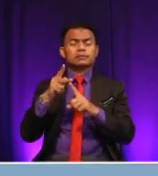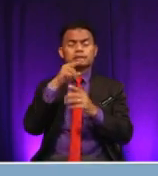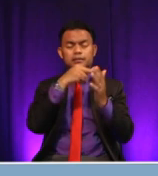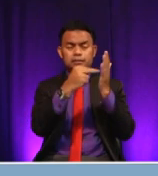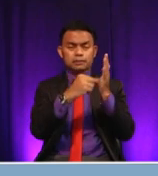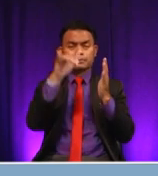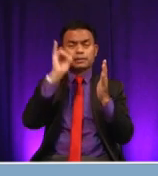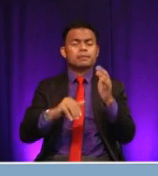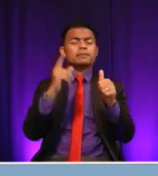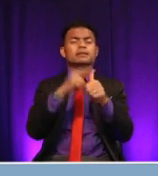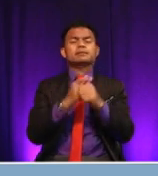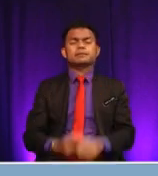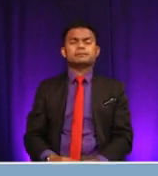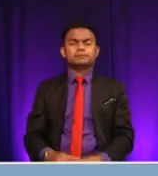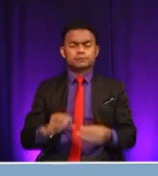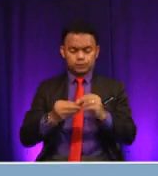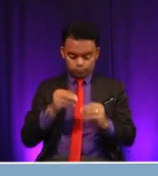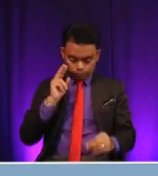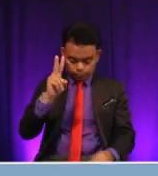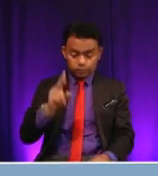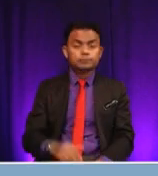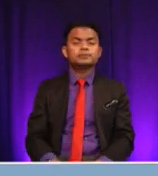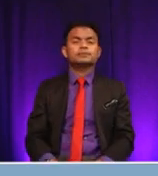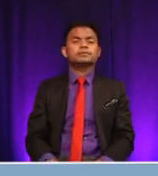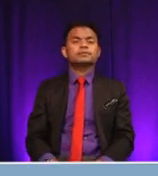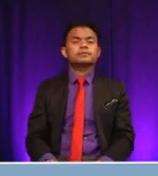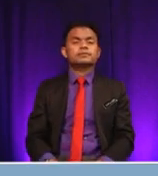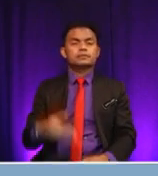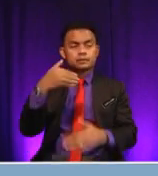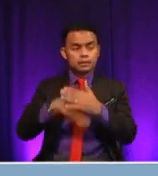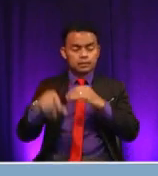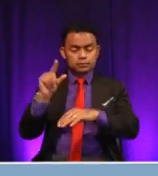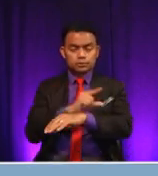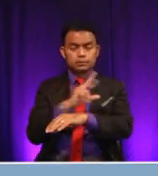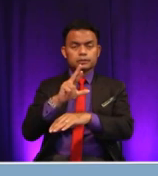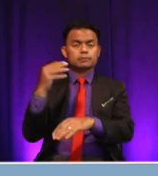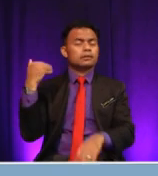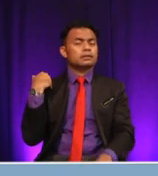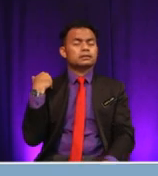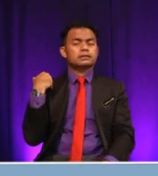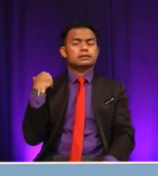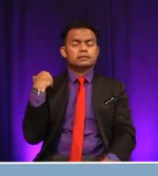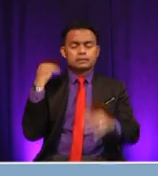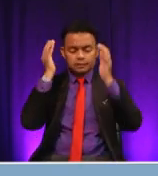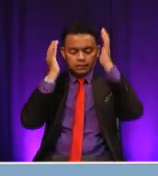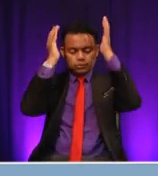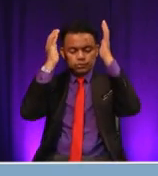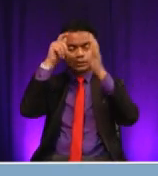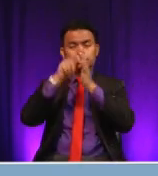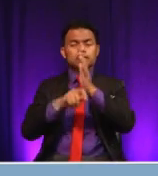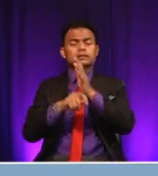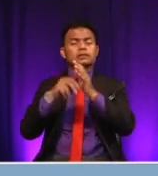lagi yang kedua oke yang kedua di mana dalam gurindam tersebut adanya Sanjungan terhadap nilai